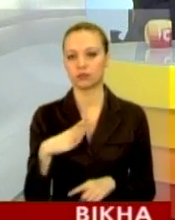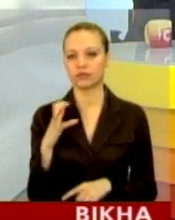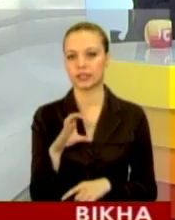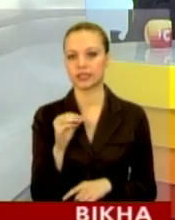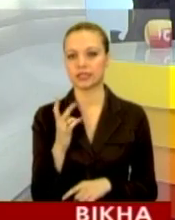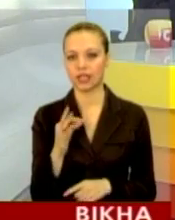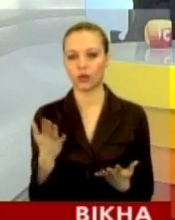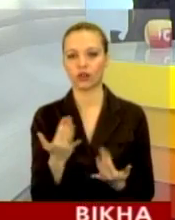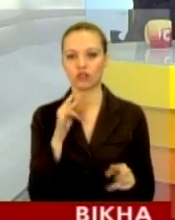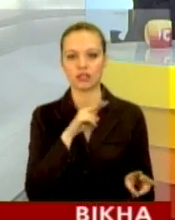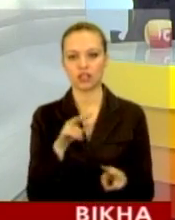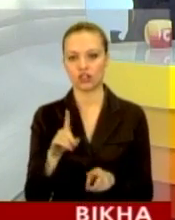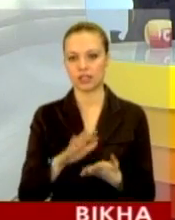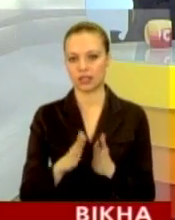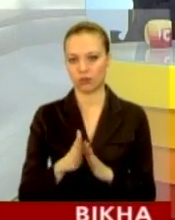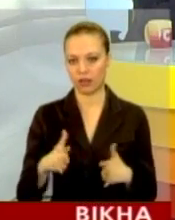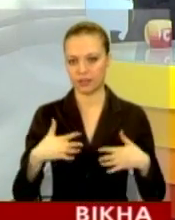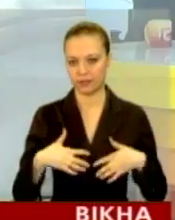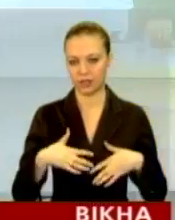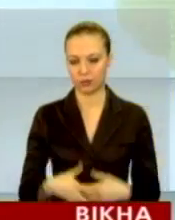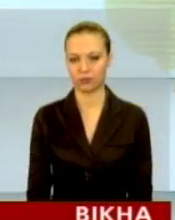Сергій Стеценко, який стежить за ситуацією в Криму.